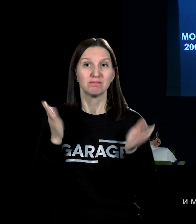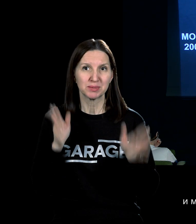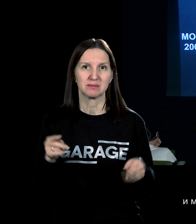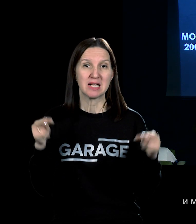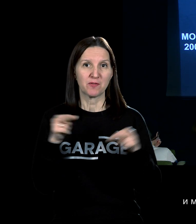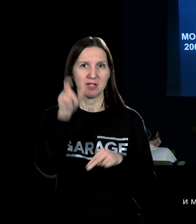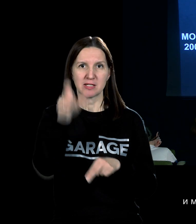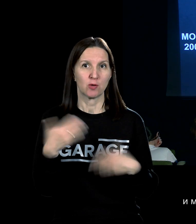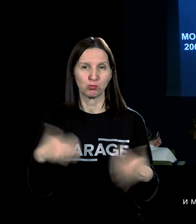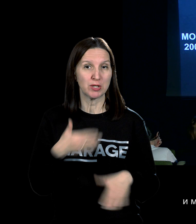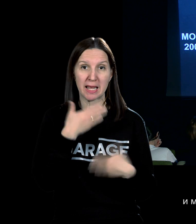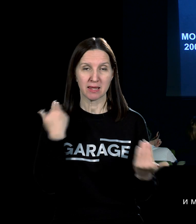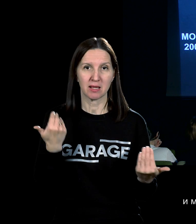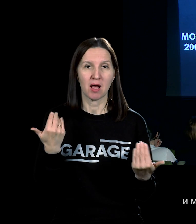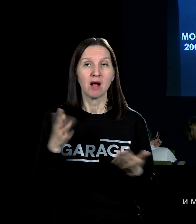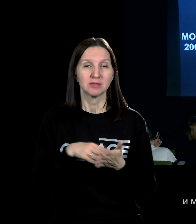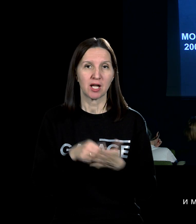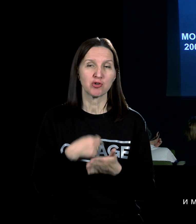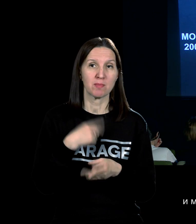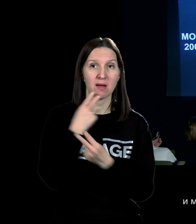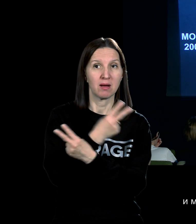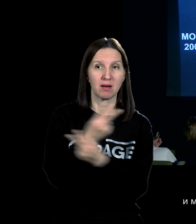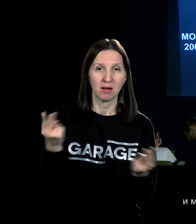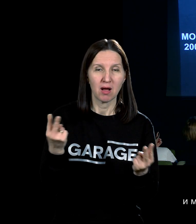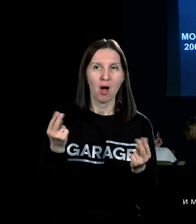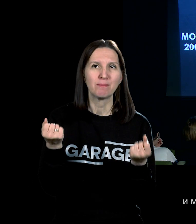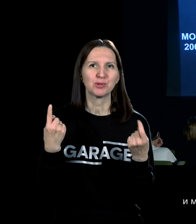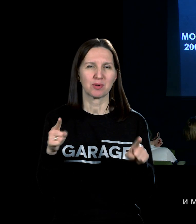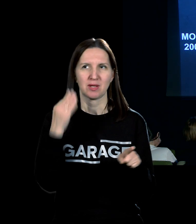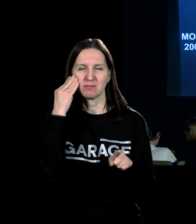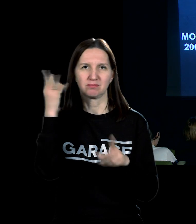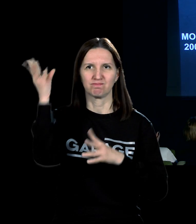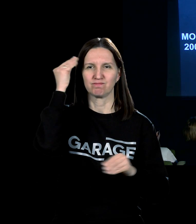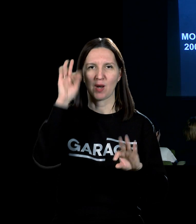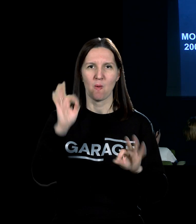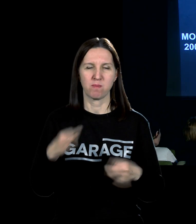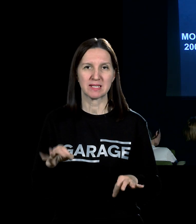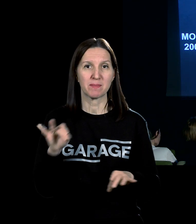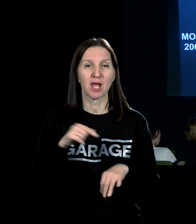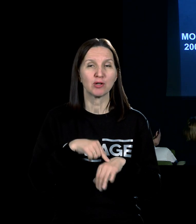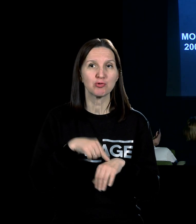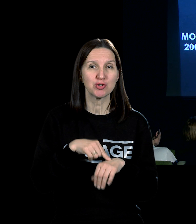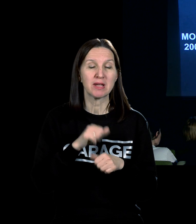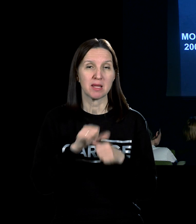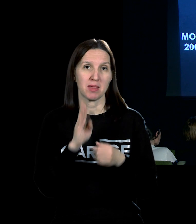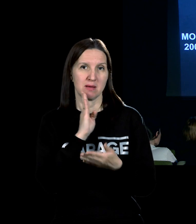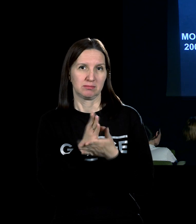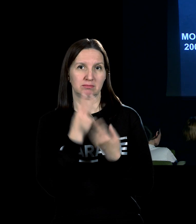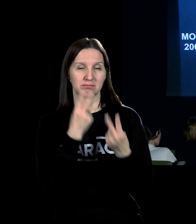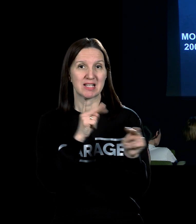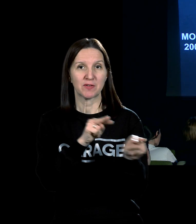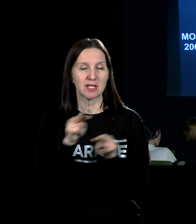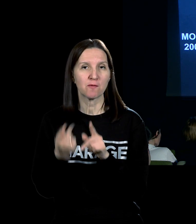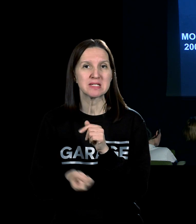свидетеля событий уже нет. Мы можем свидетельствовать только по другим образам. И ощущение непосредственного свидетельства возникает